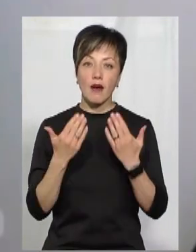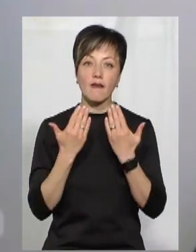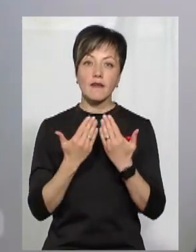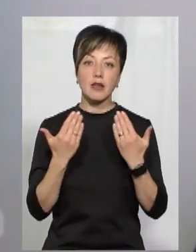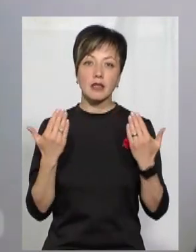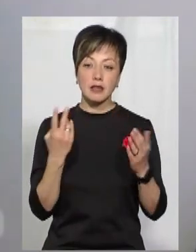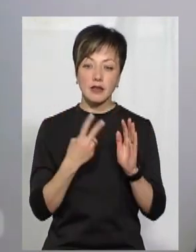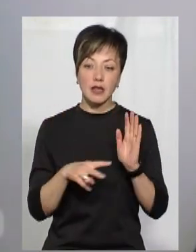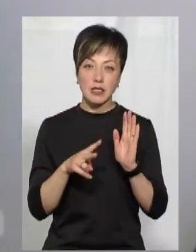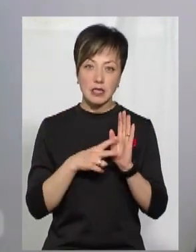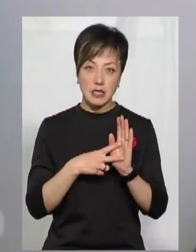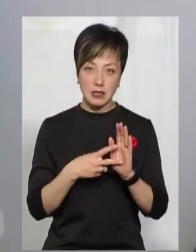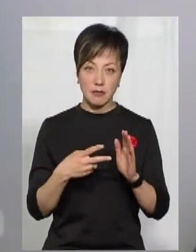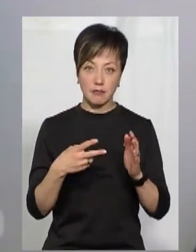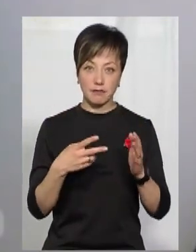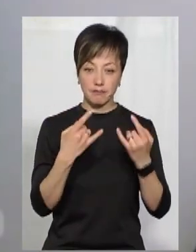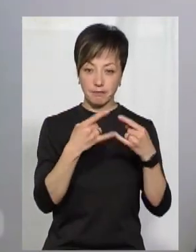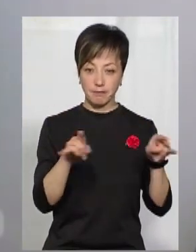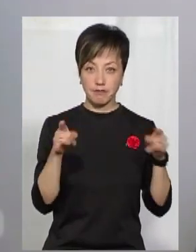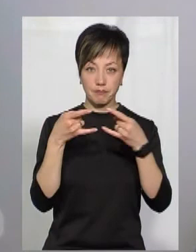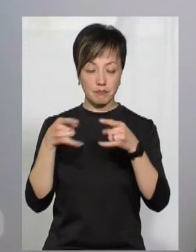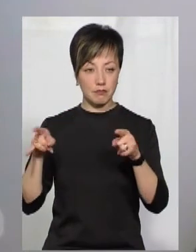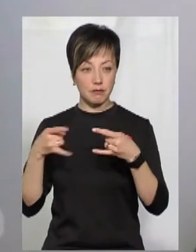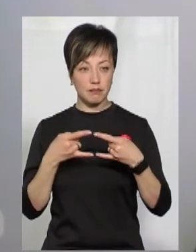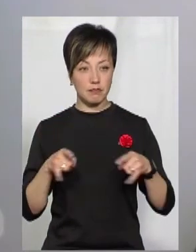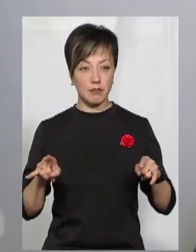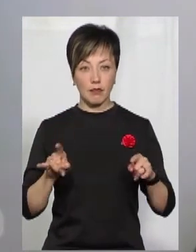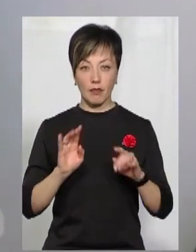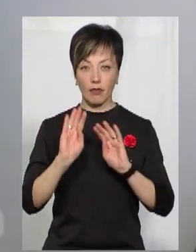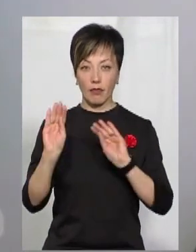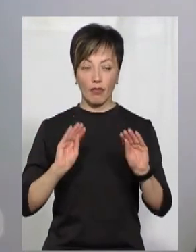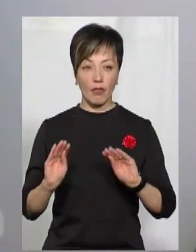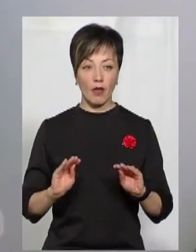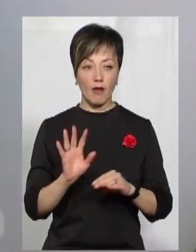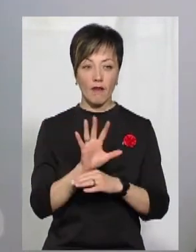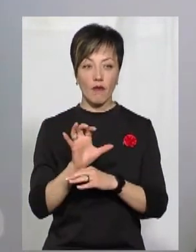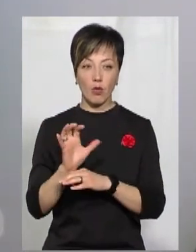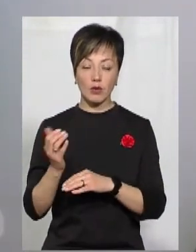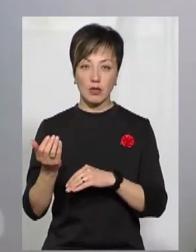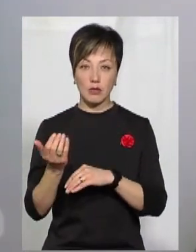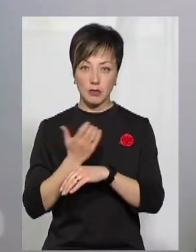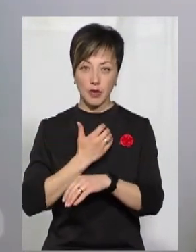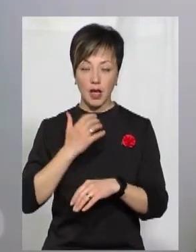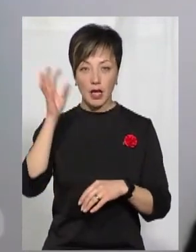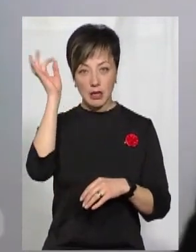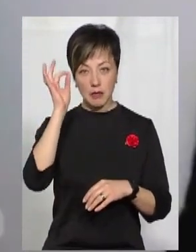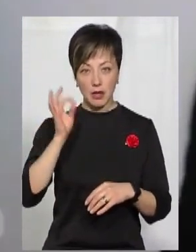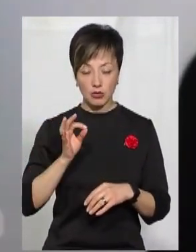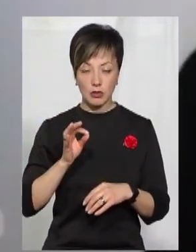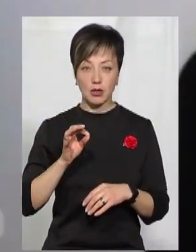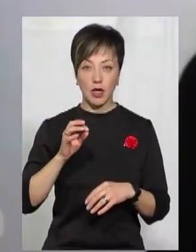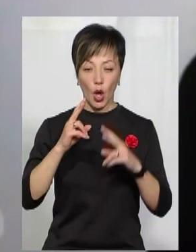з 27 банерів, які наповнювалися фотографіями, які нам надав з Німеччини дослідник Юрій Кузьмак.